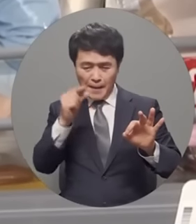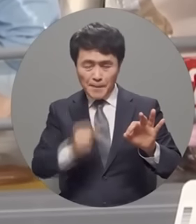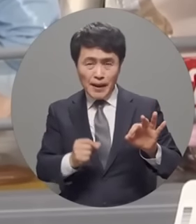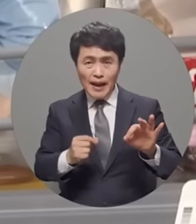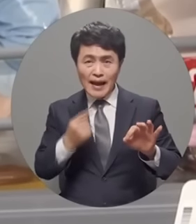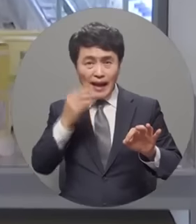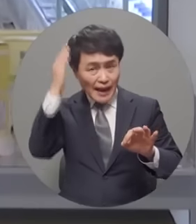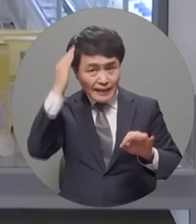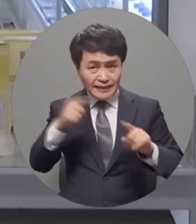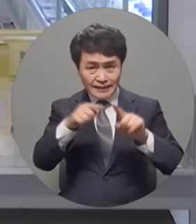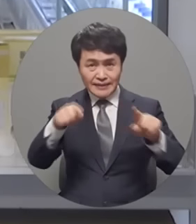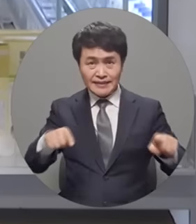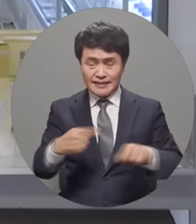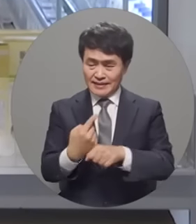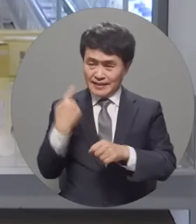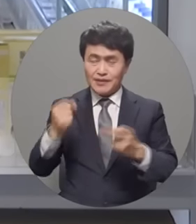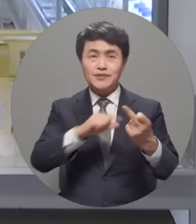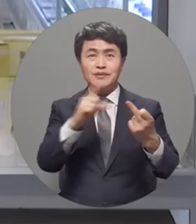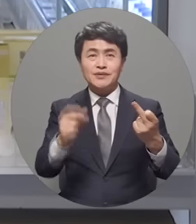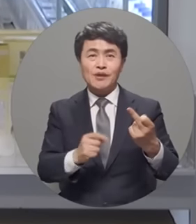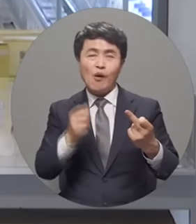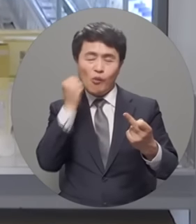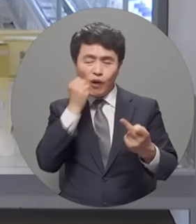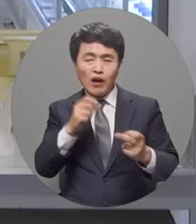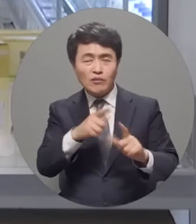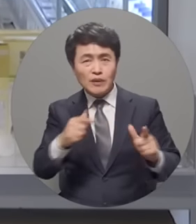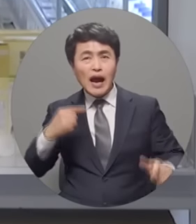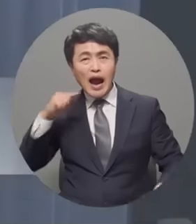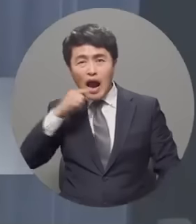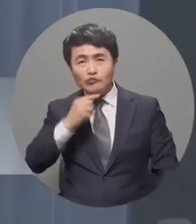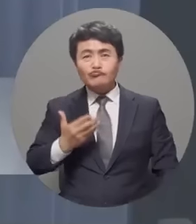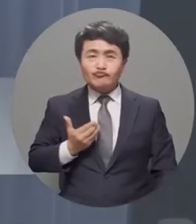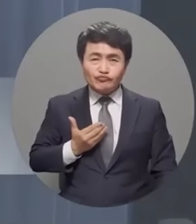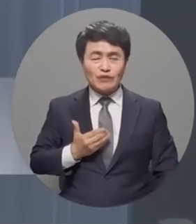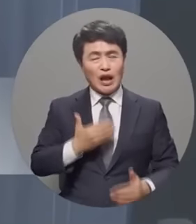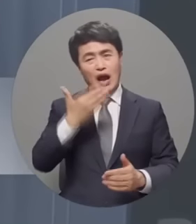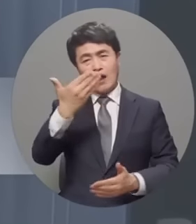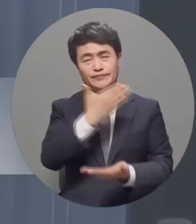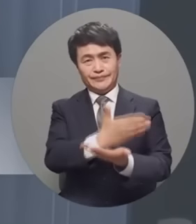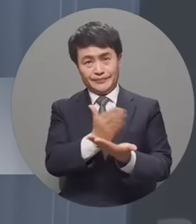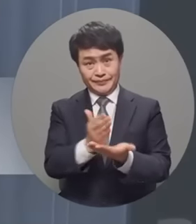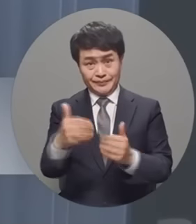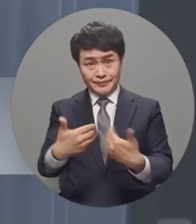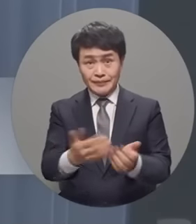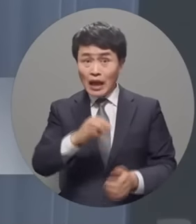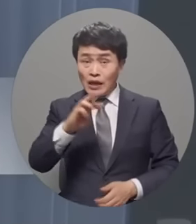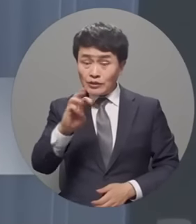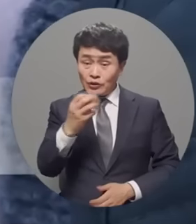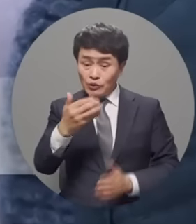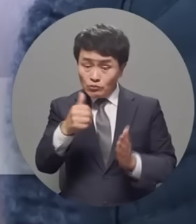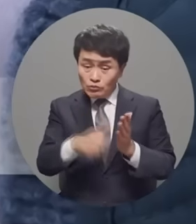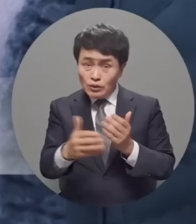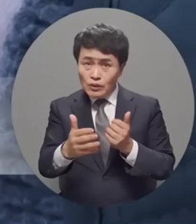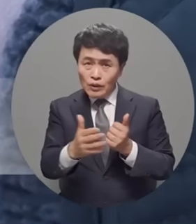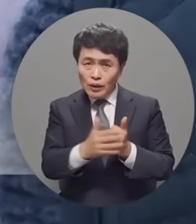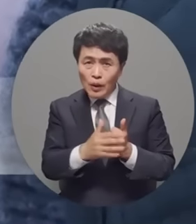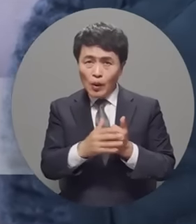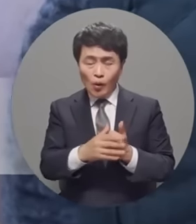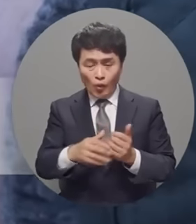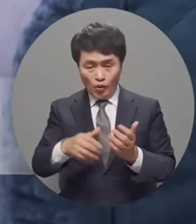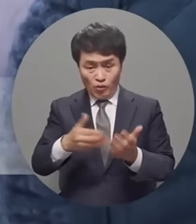김제품. 지난해 12월 견과류와 핫도그, 우유 등 9개 품목 37개 상품에서 슬쩍 용량을